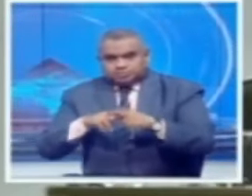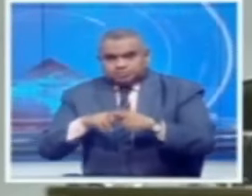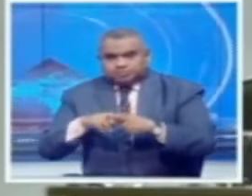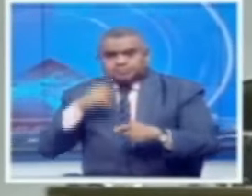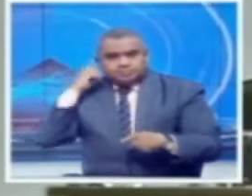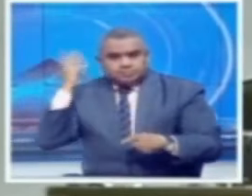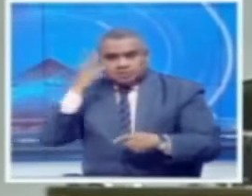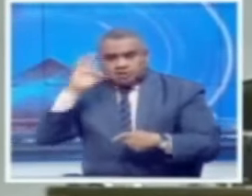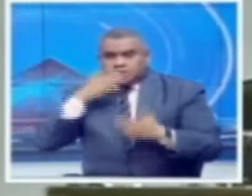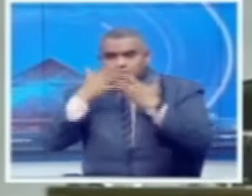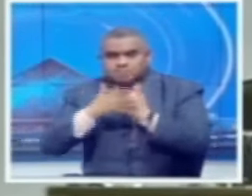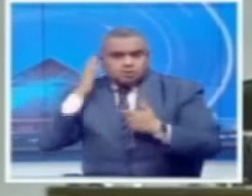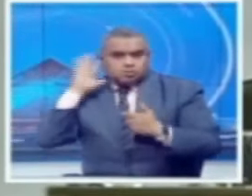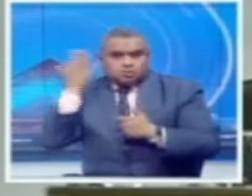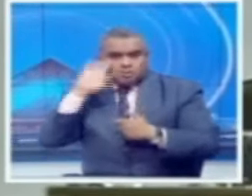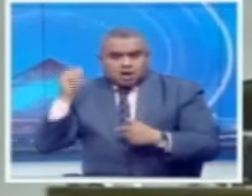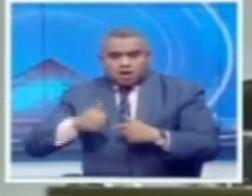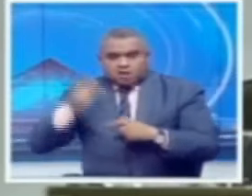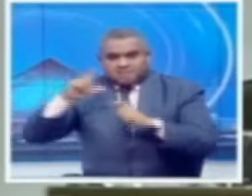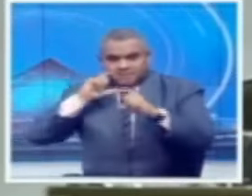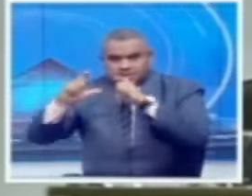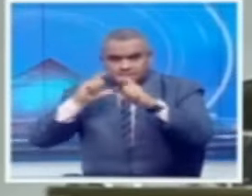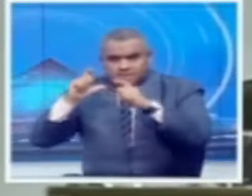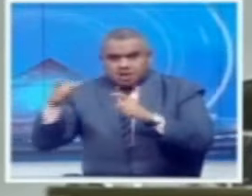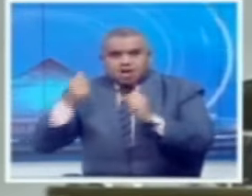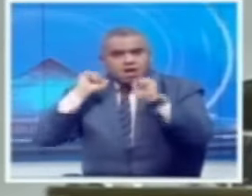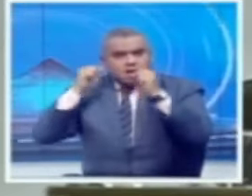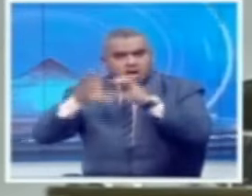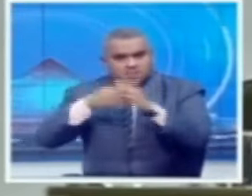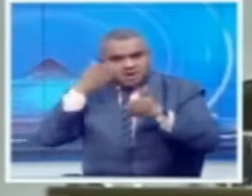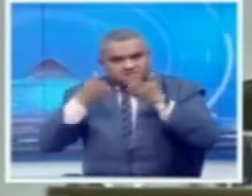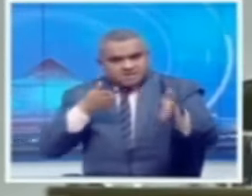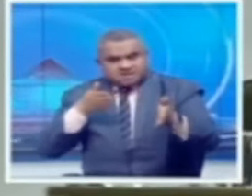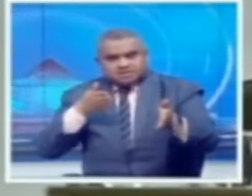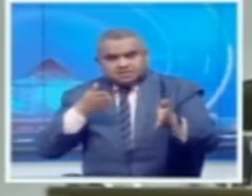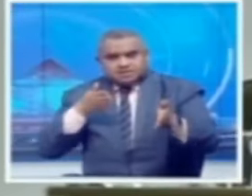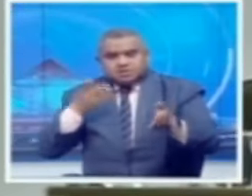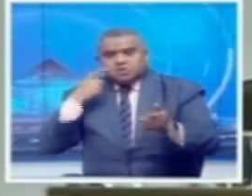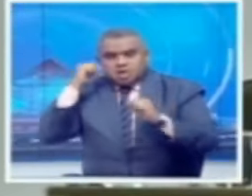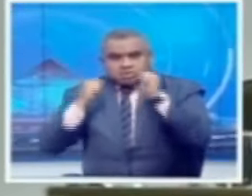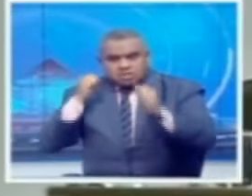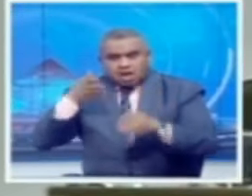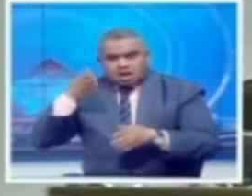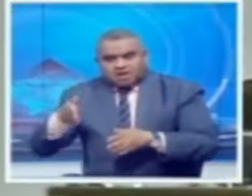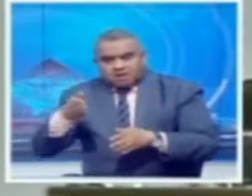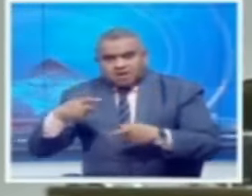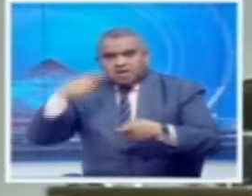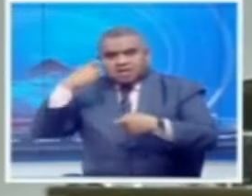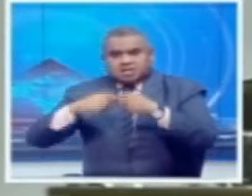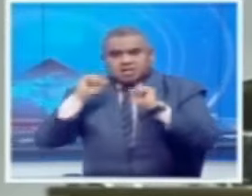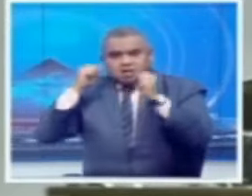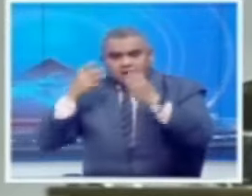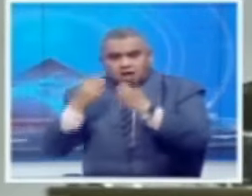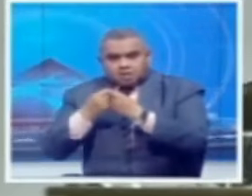أبرز المشروعات الجارية للبنك في قطاع الكهرباء وقطاع الطاقة مشروع الربط الكهربائي بين